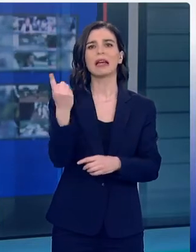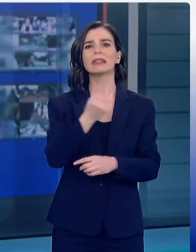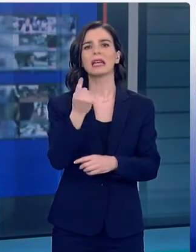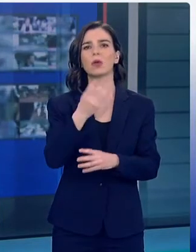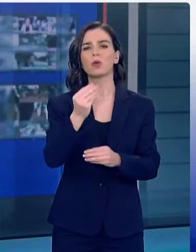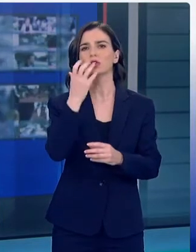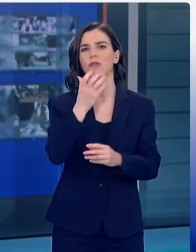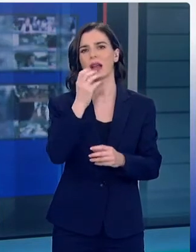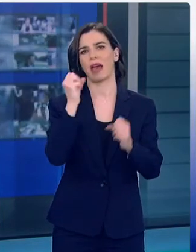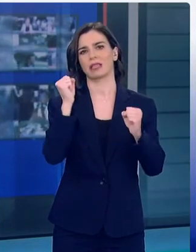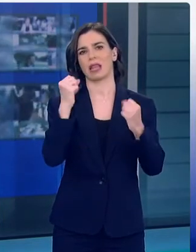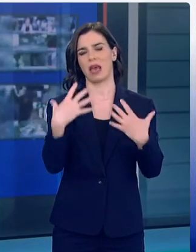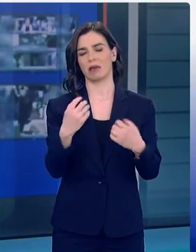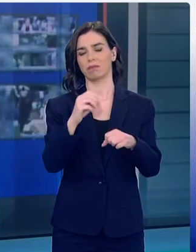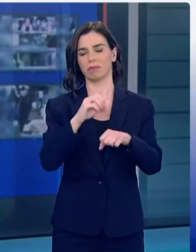σοβαρά ασθενών.